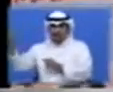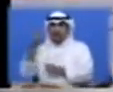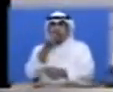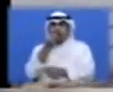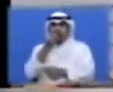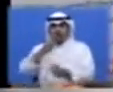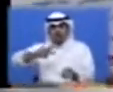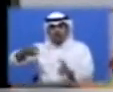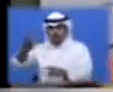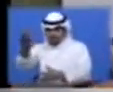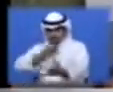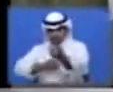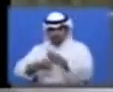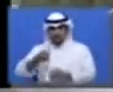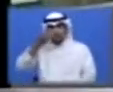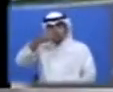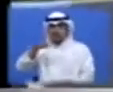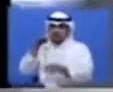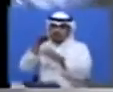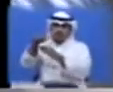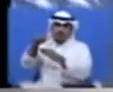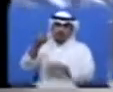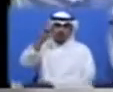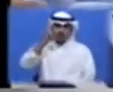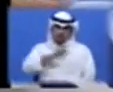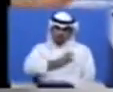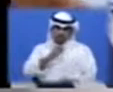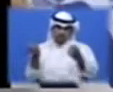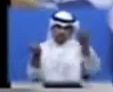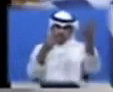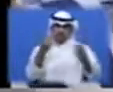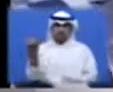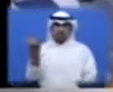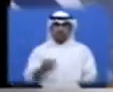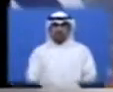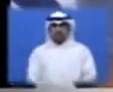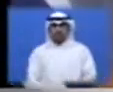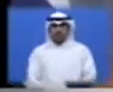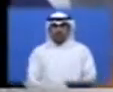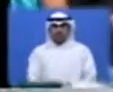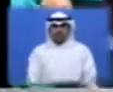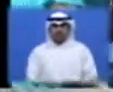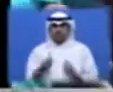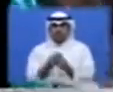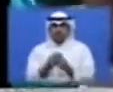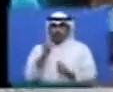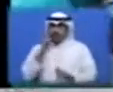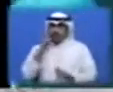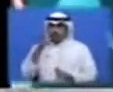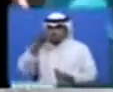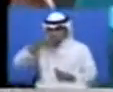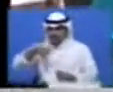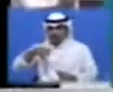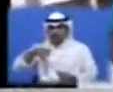الأسنان والمناطق الصلاة حتى يتم دفنهم، لأنه العدو كان يمنعنا من القيام بعملية الدفن